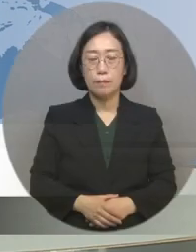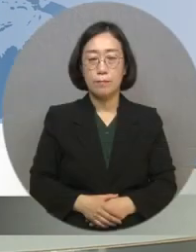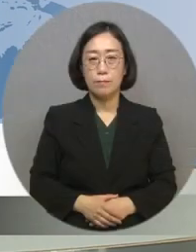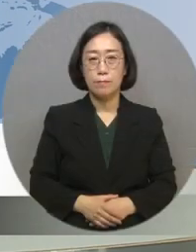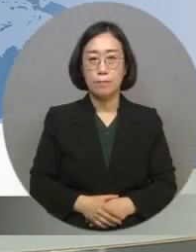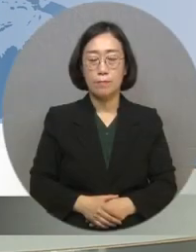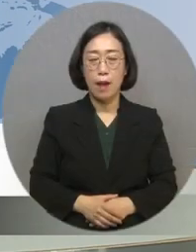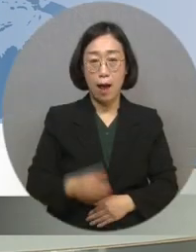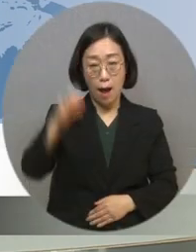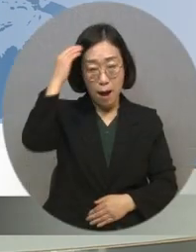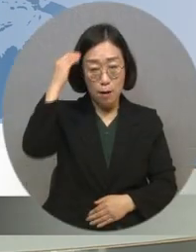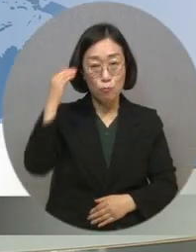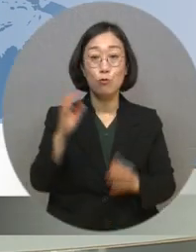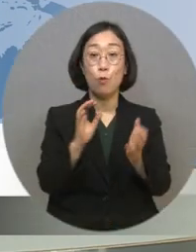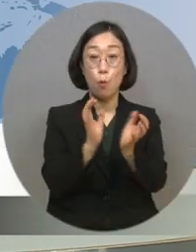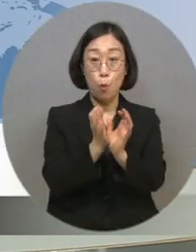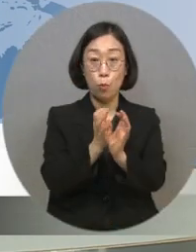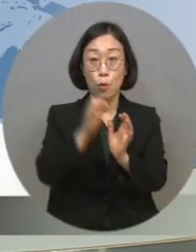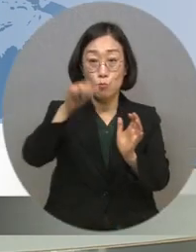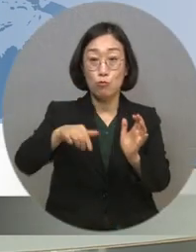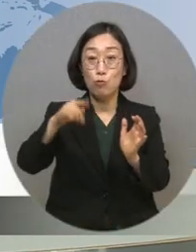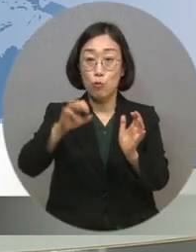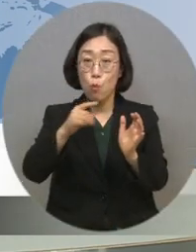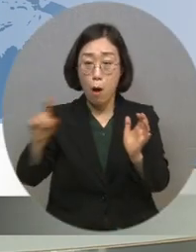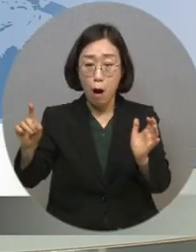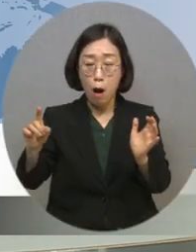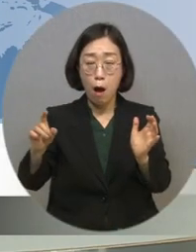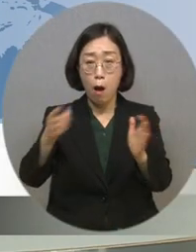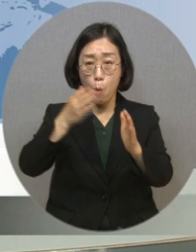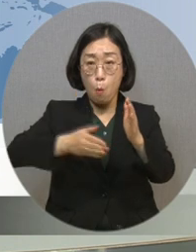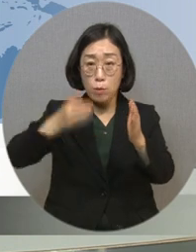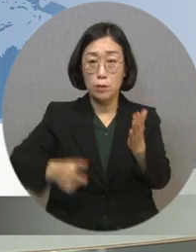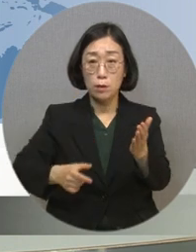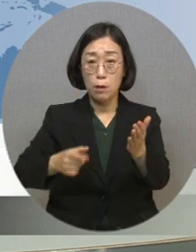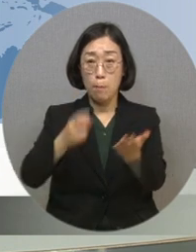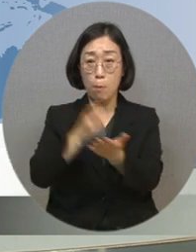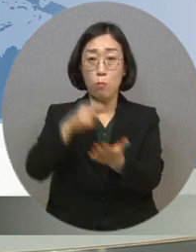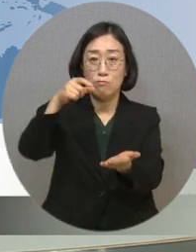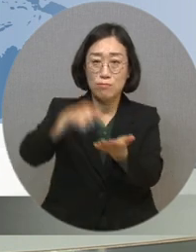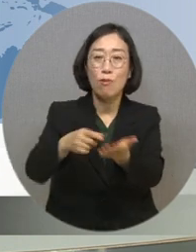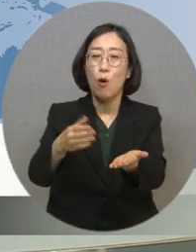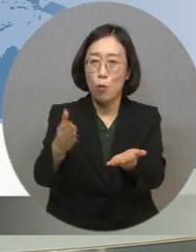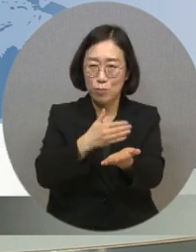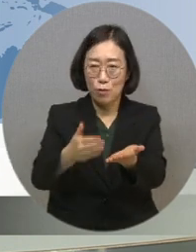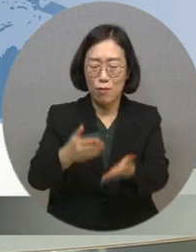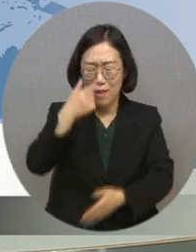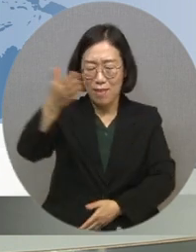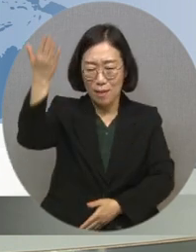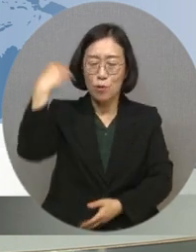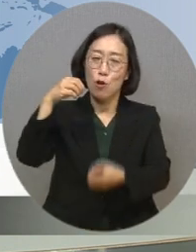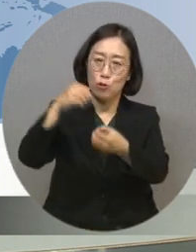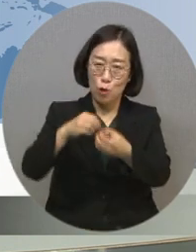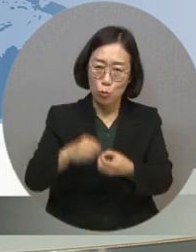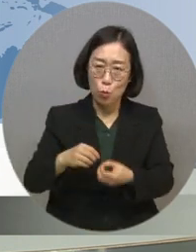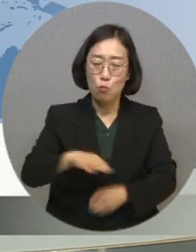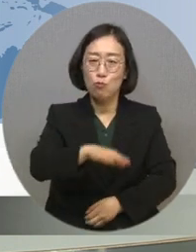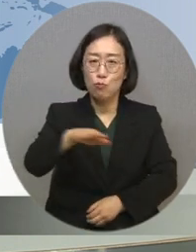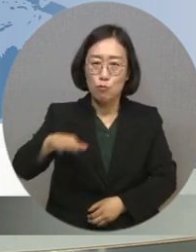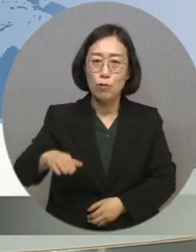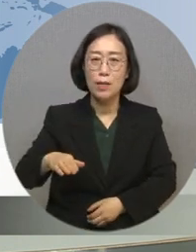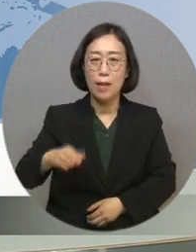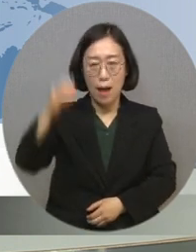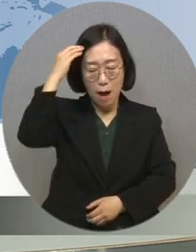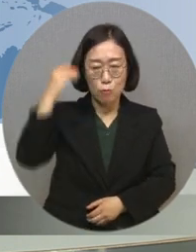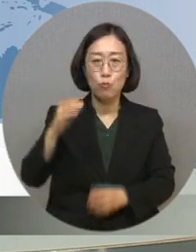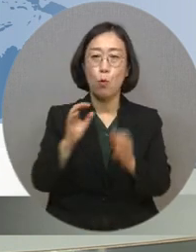우리나라의 국화 무궁화는 법률이나 제도로 정해진 바 없지만 예로부터 민족에게 사랑받아온 대표적인 우리나라 꽃으로